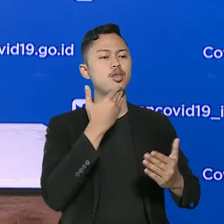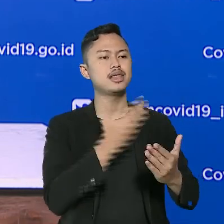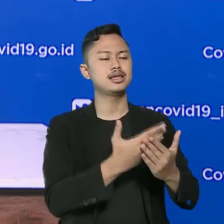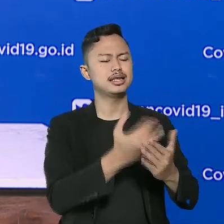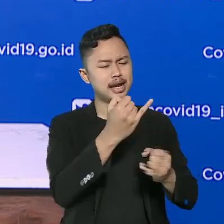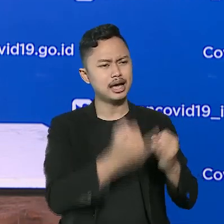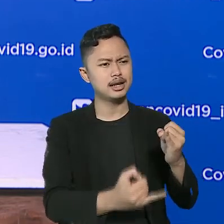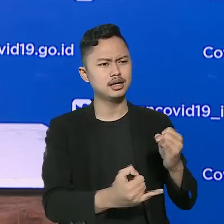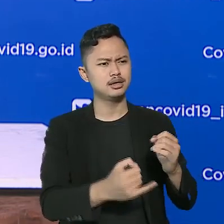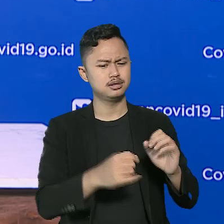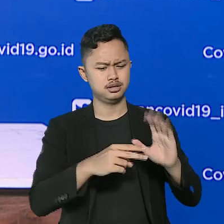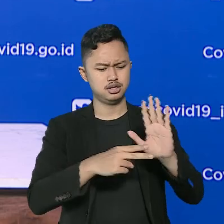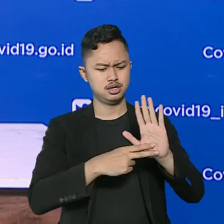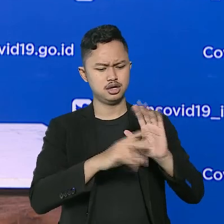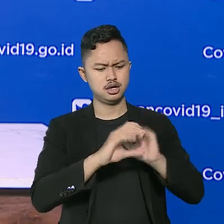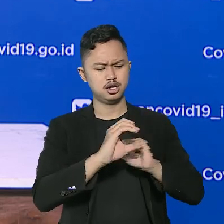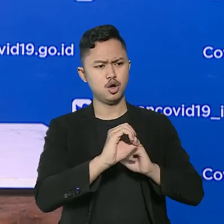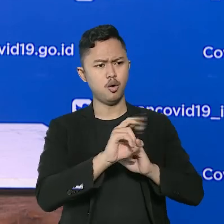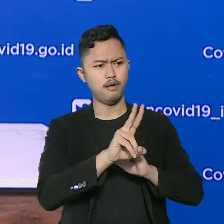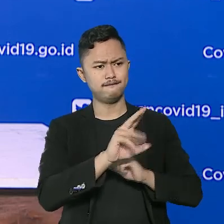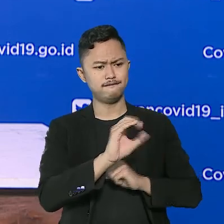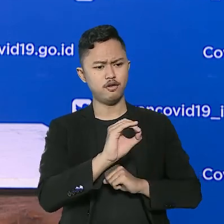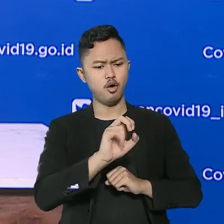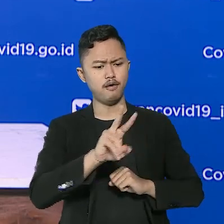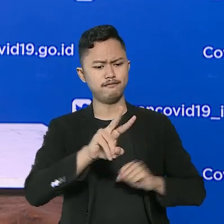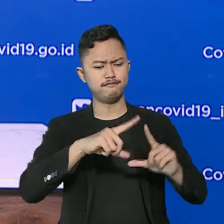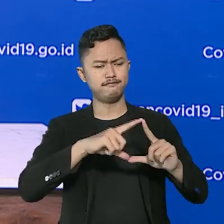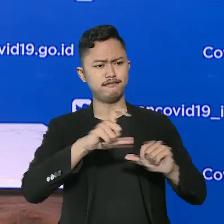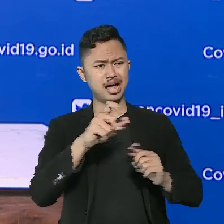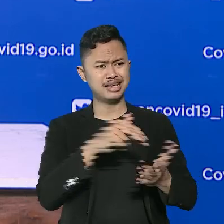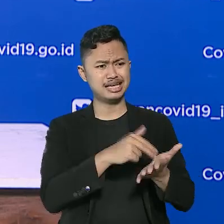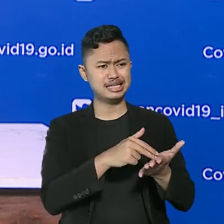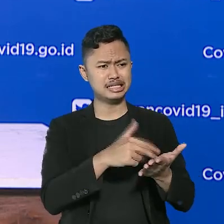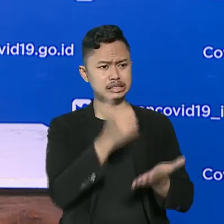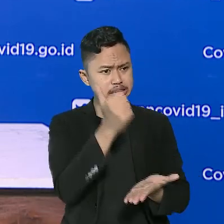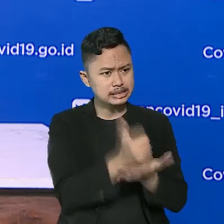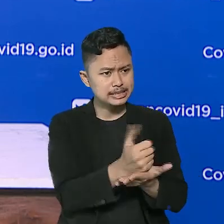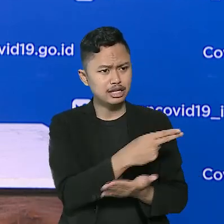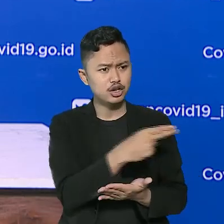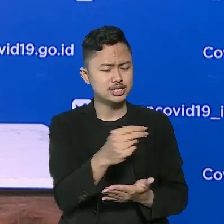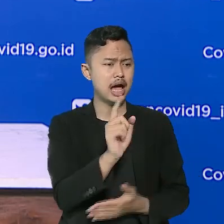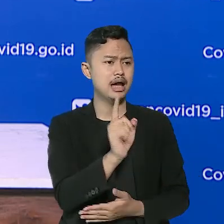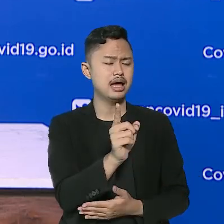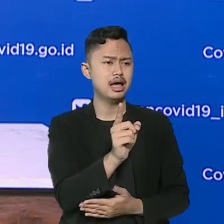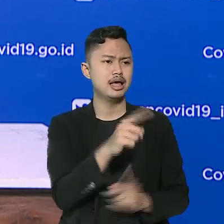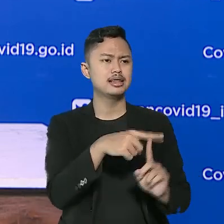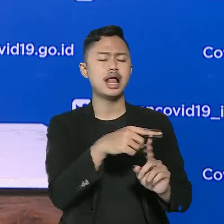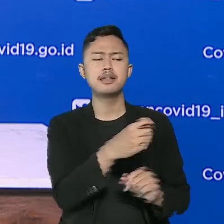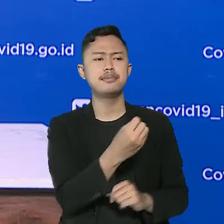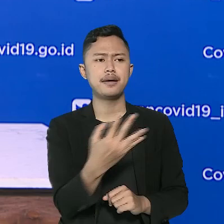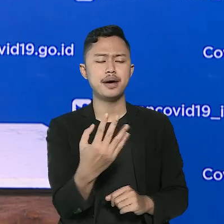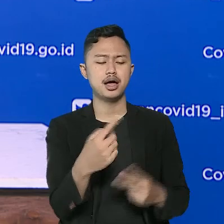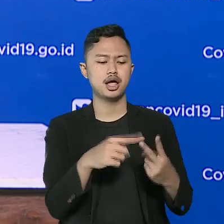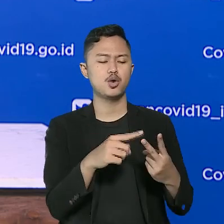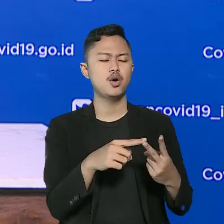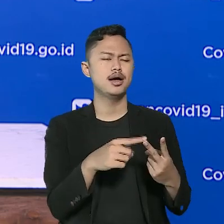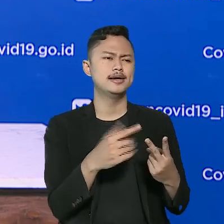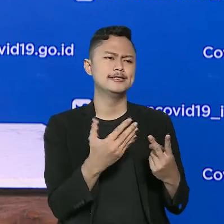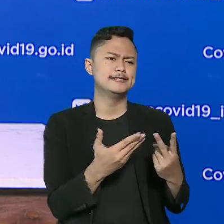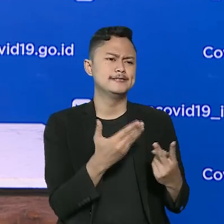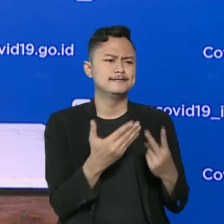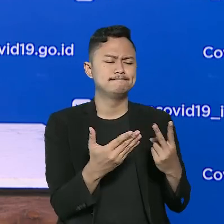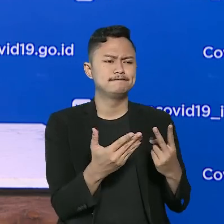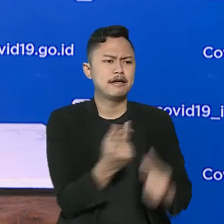apakah Novavax sudah resmi mendapatkan EUA dari Indonesia? Resminya tanggal berapa rilisnya? Dan siapa saja